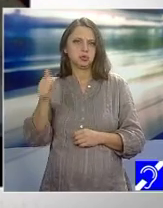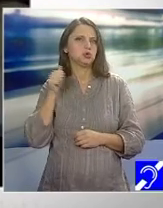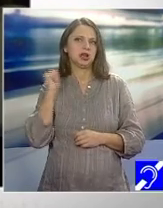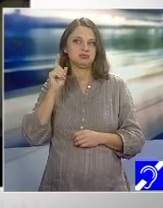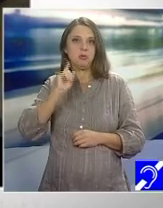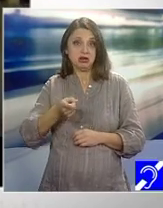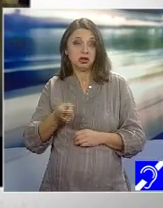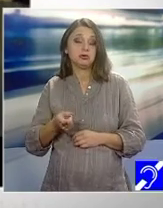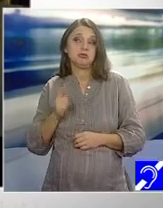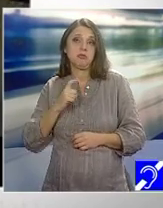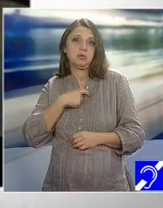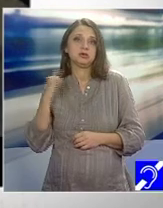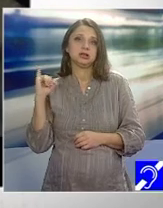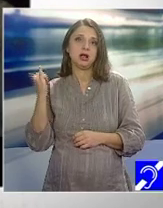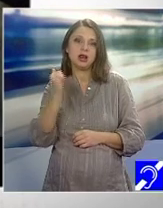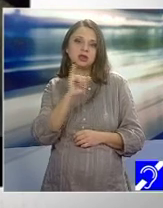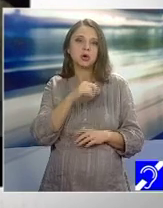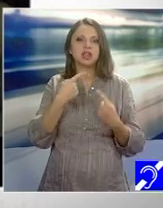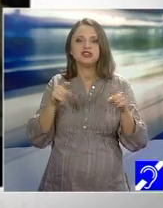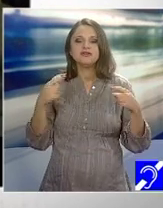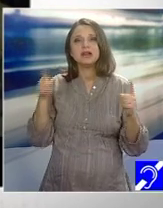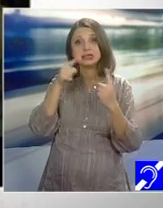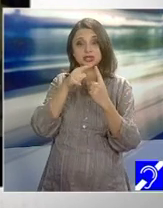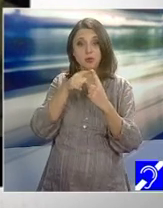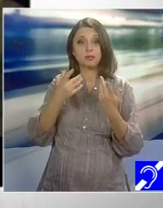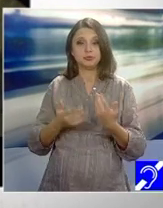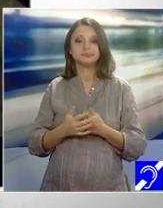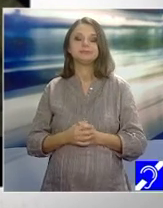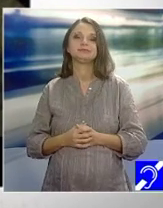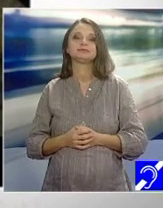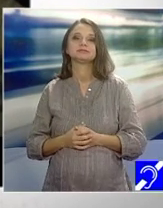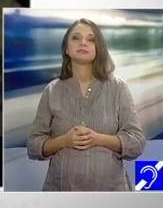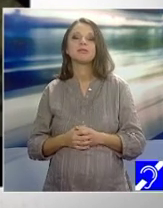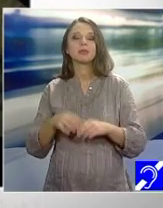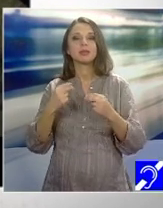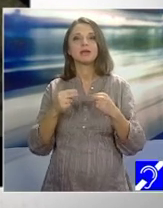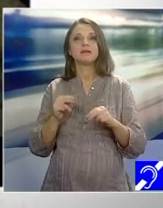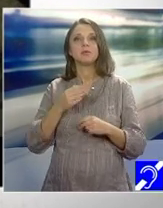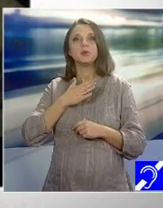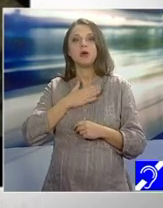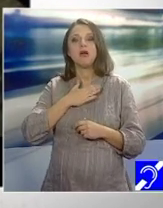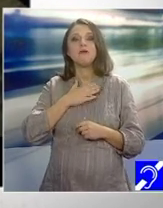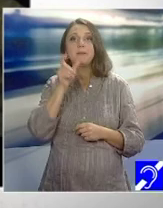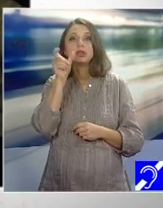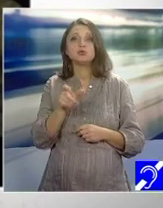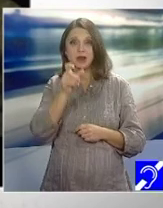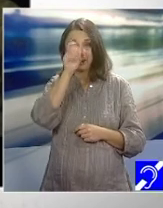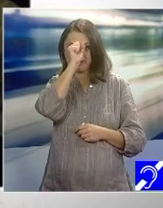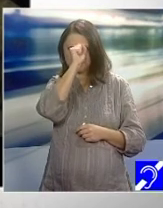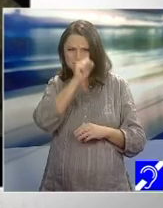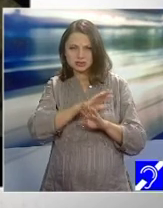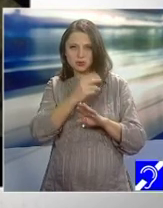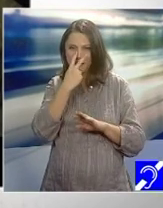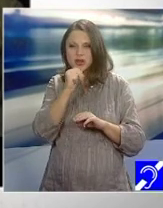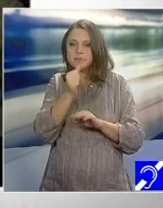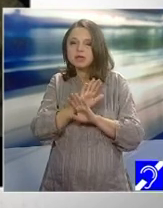dar călătorii pentru diverse scopuri. Avem, de exemplu, nevăzători complet, care